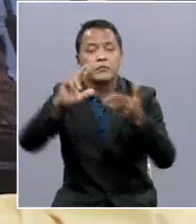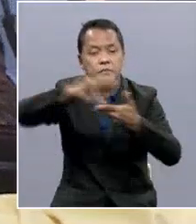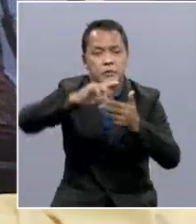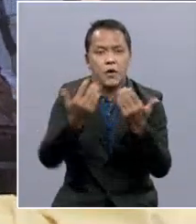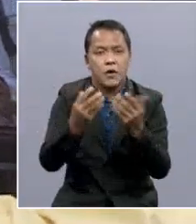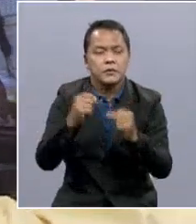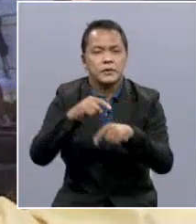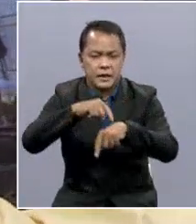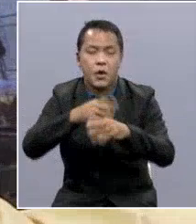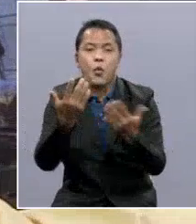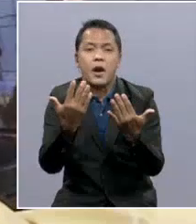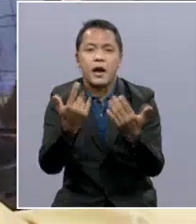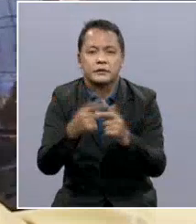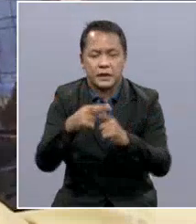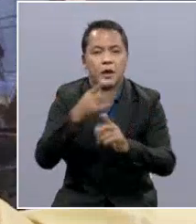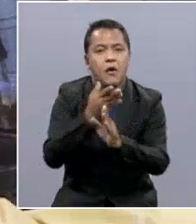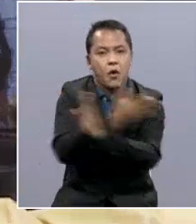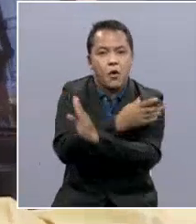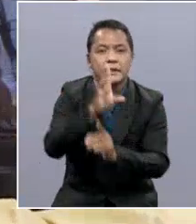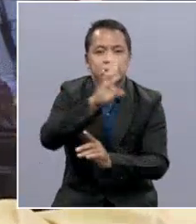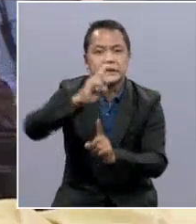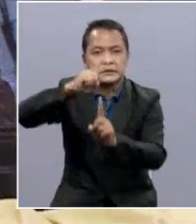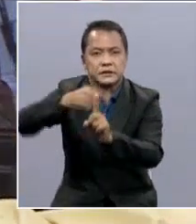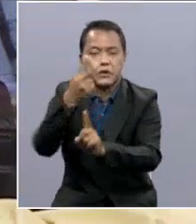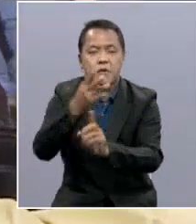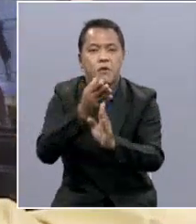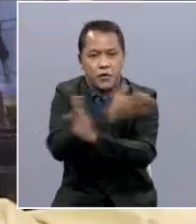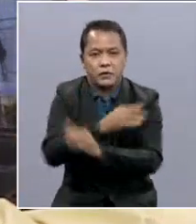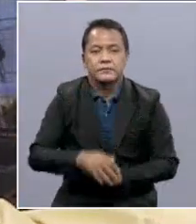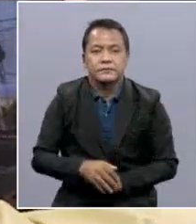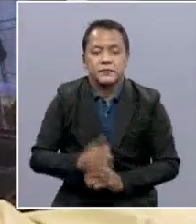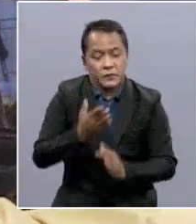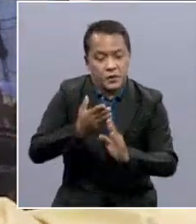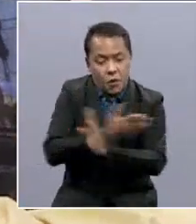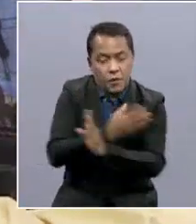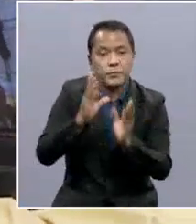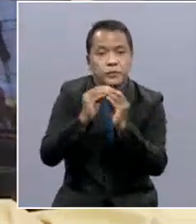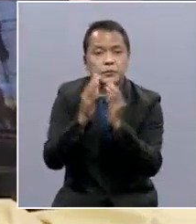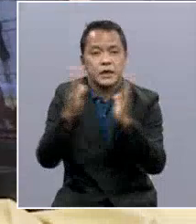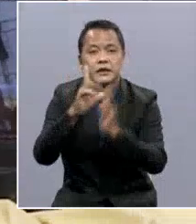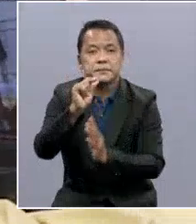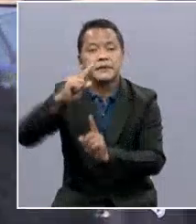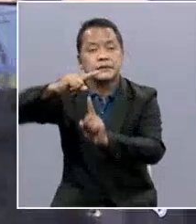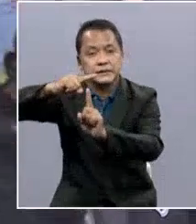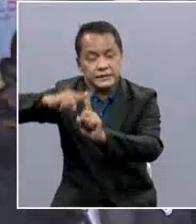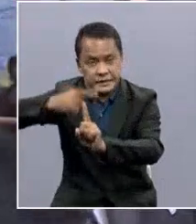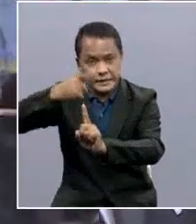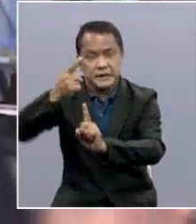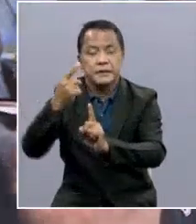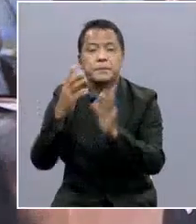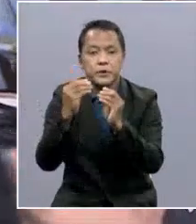ประชารัฐสักเล็กน้อยแต่ต้องก่อนวันที่ 7กุมภาพันธ์ฮะถ้าก่อนหรือหลังประชุมใหญ่ก็คือ 21มกราคมใช่ไหมครับ